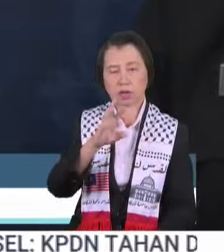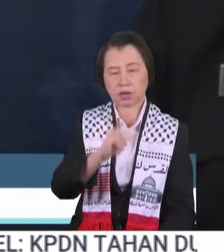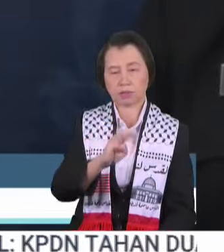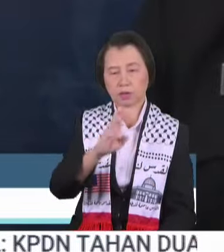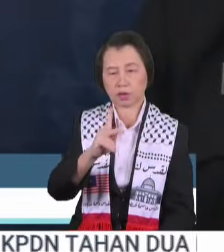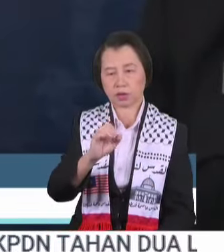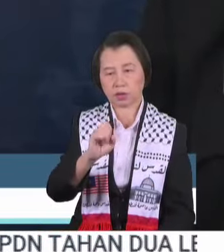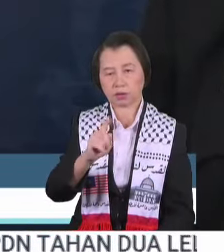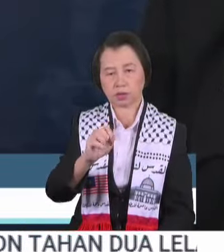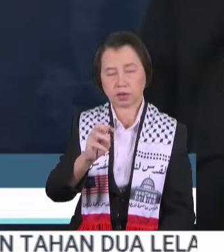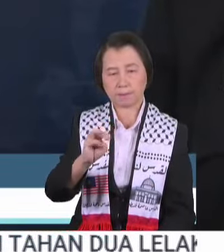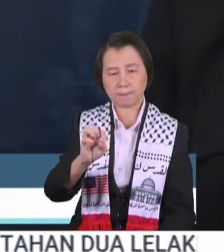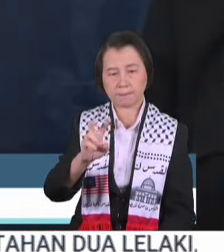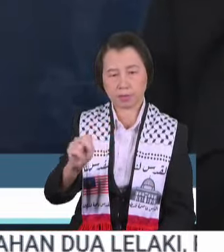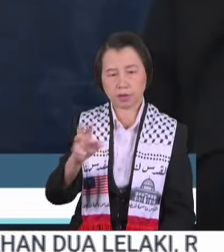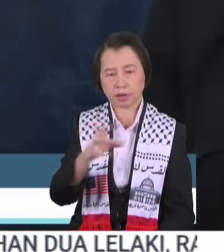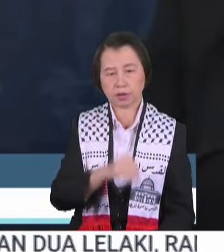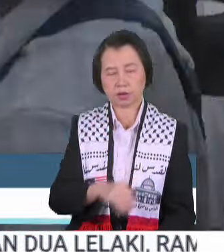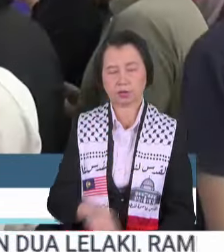dan metamfetamin.